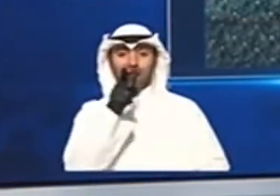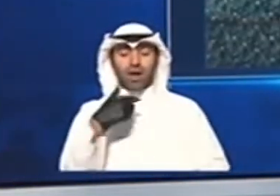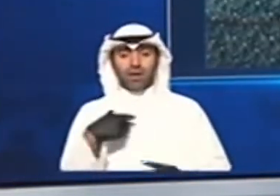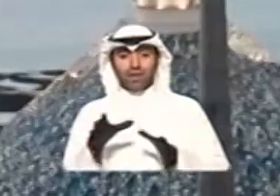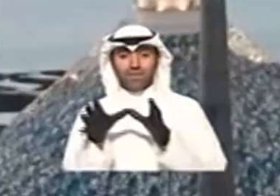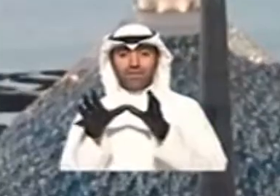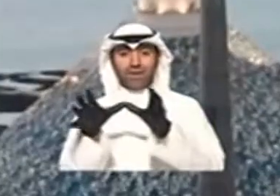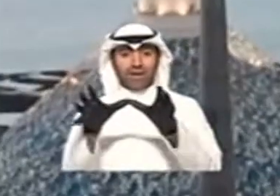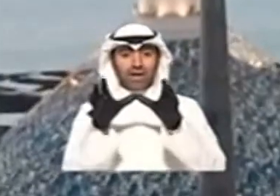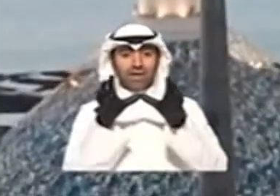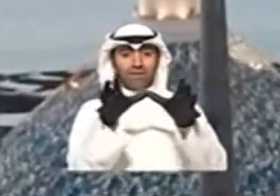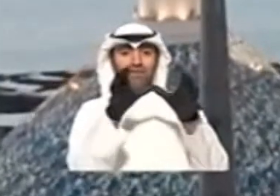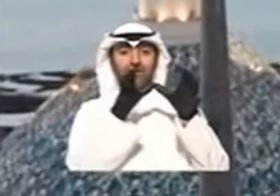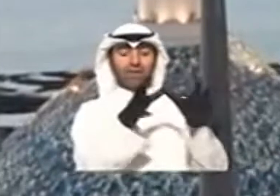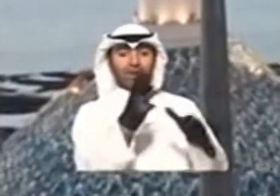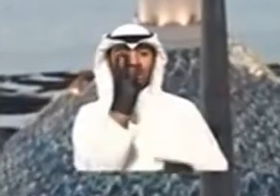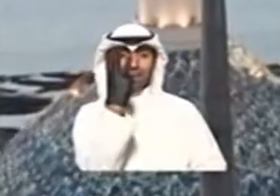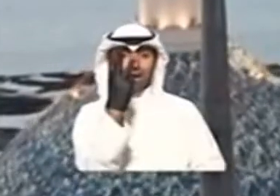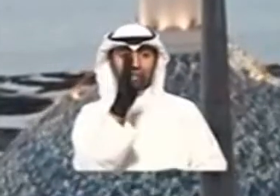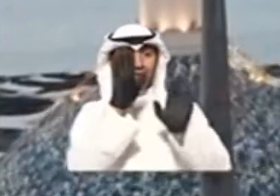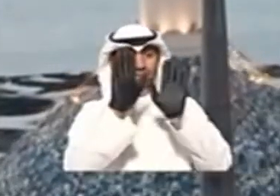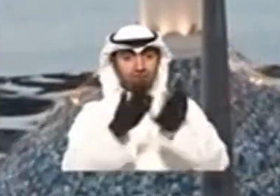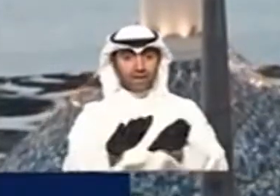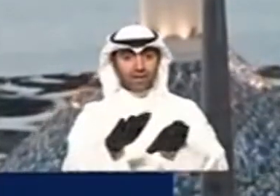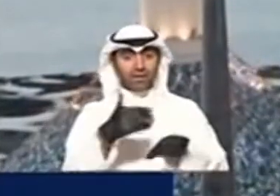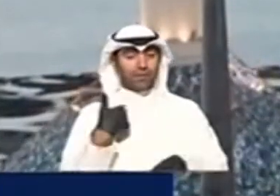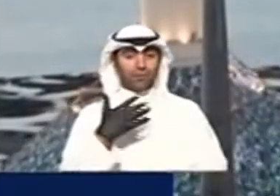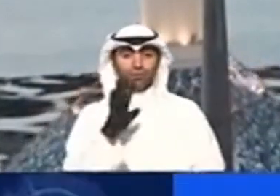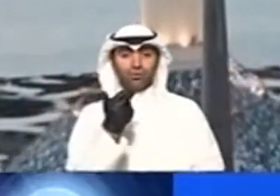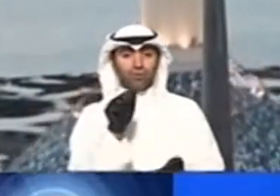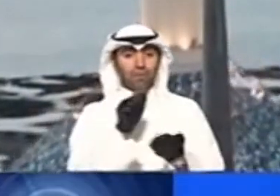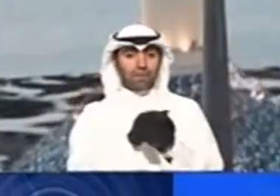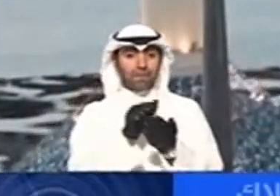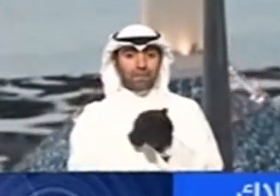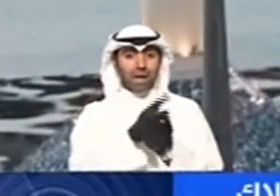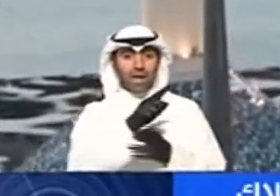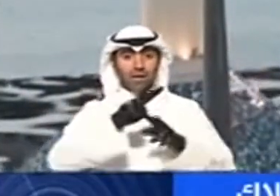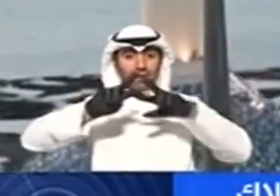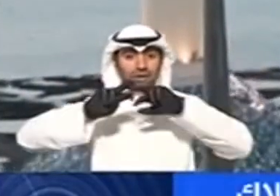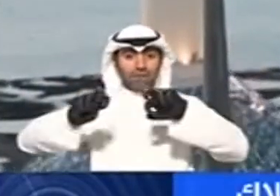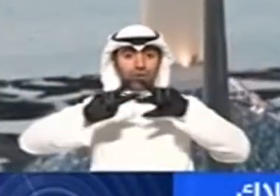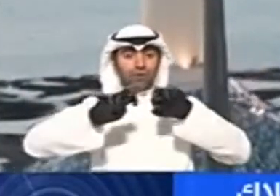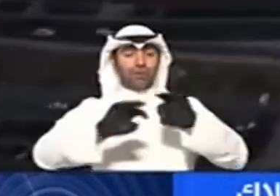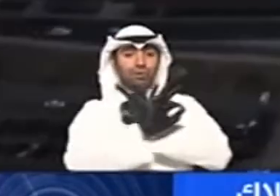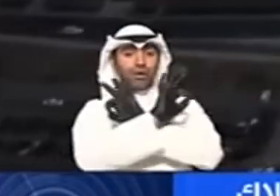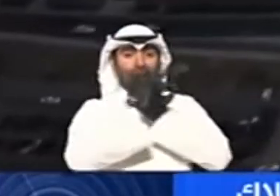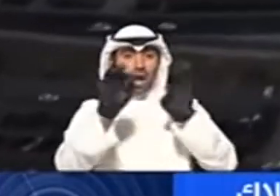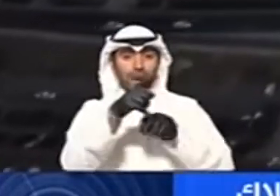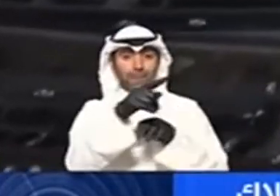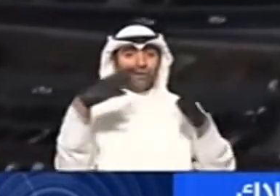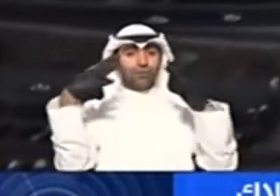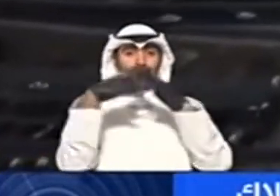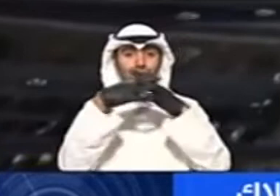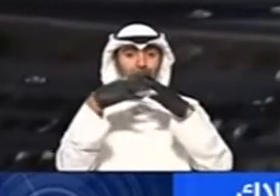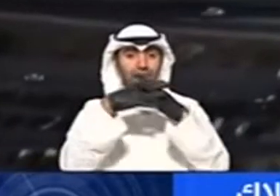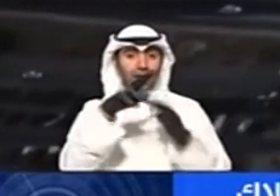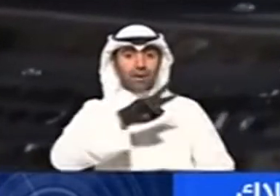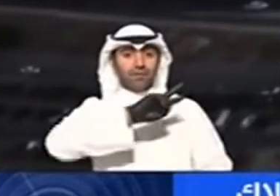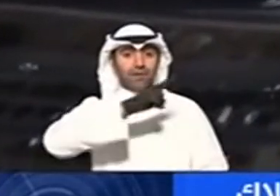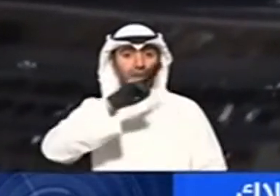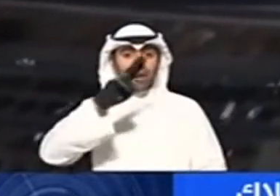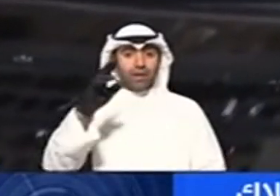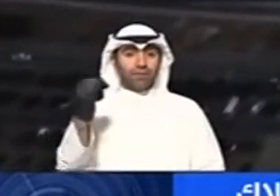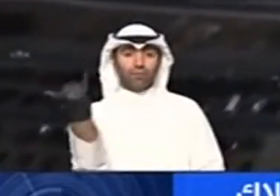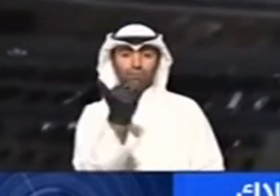والحكومي والسكني لبحث سبل التوفير الاستهلاكي للطاقة خلال أزمة فيروس كورونا. جاء ذلك على هامش اجتماع لجنة التغيير